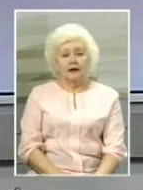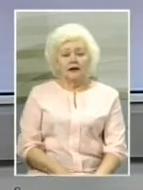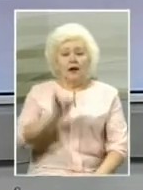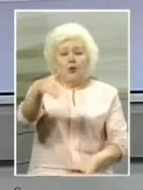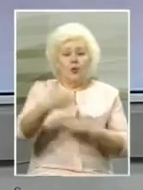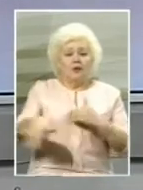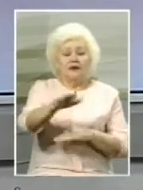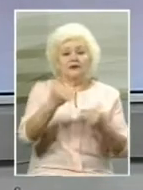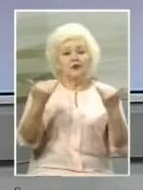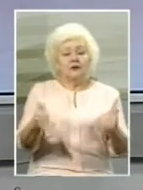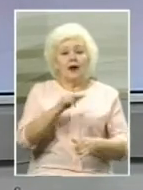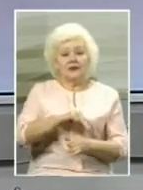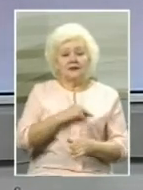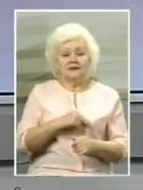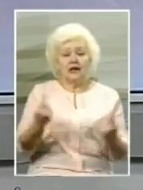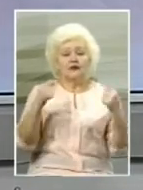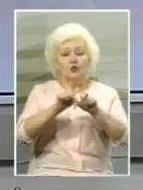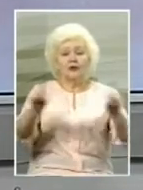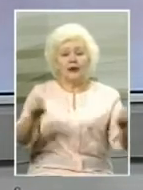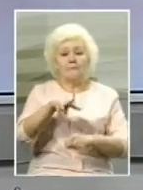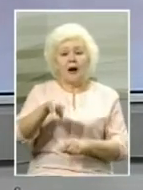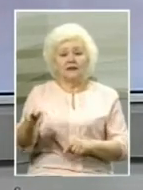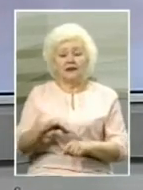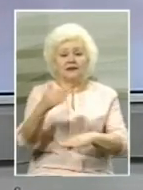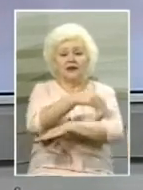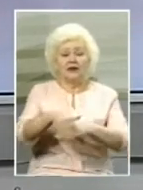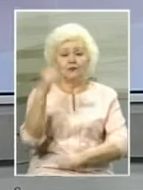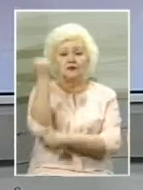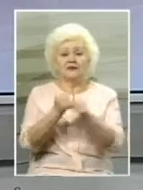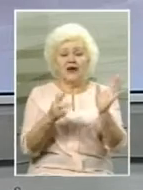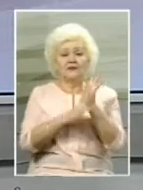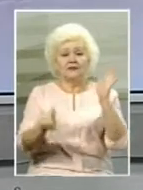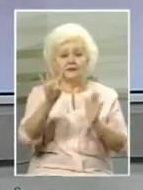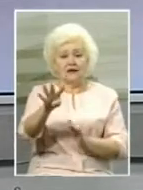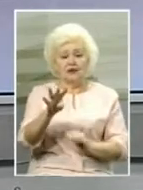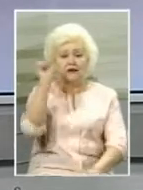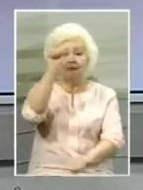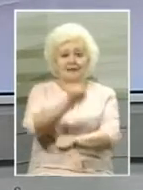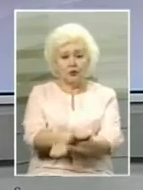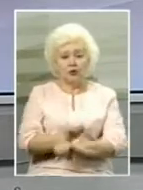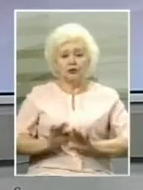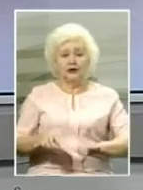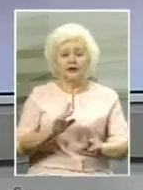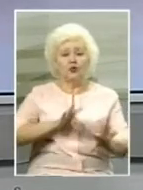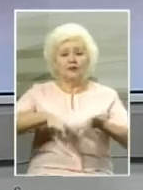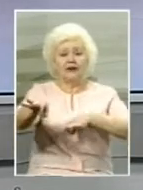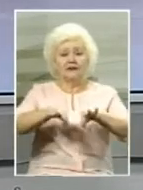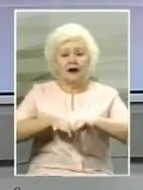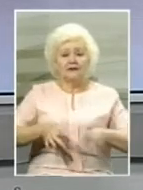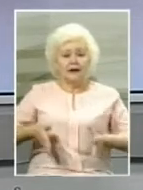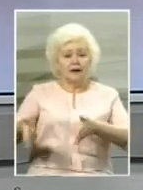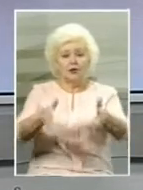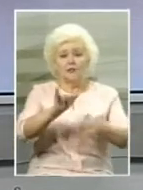У Херсоні сьогодні працівники супермаркету «Малина», що на вулиці Робочій 84, заблокували рух транспорту на